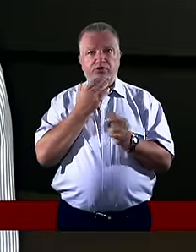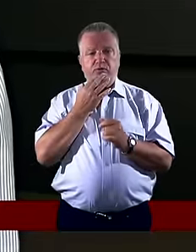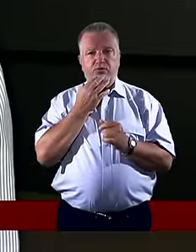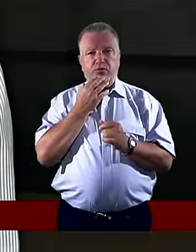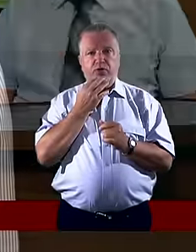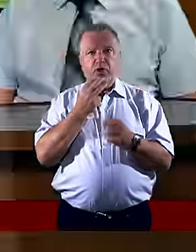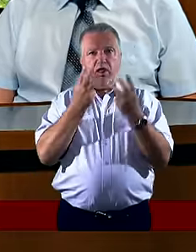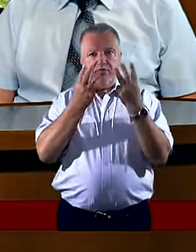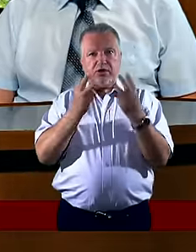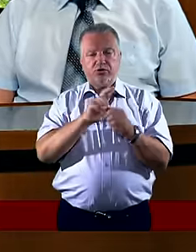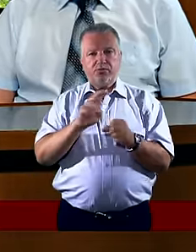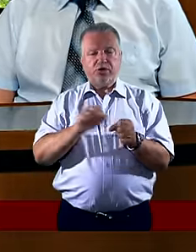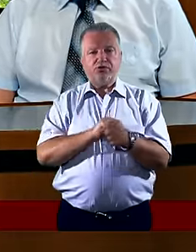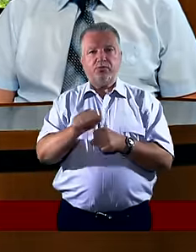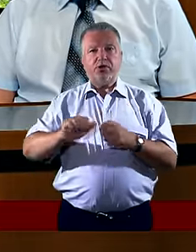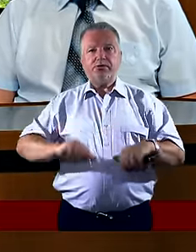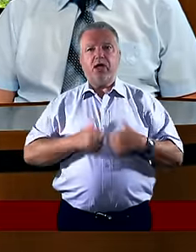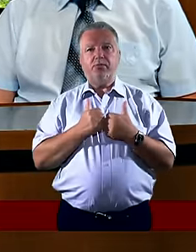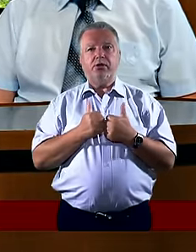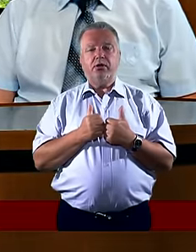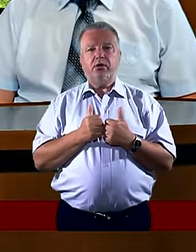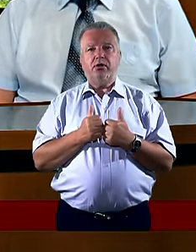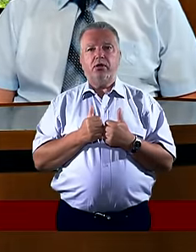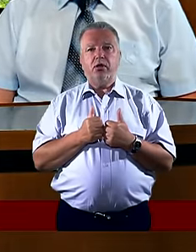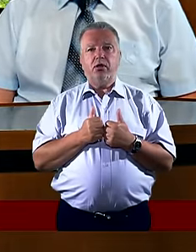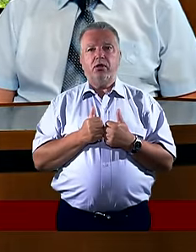mówił? Istotną rzeczą jest, żeby